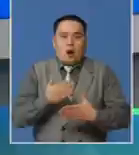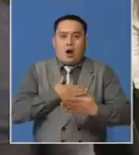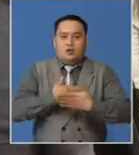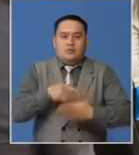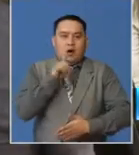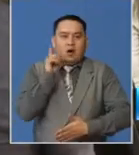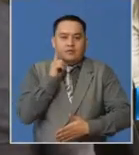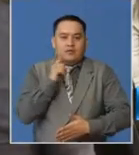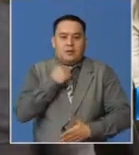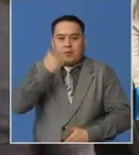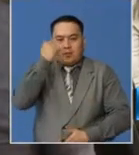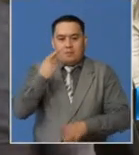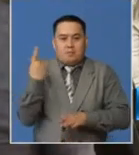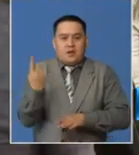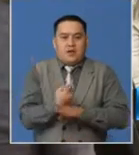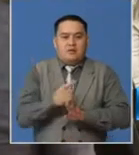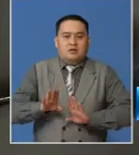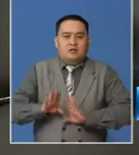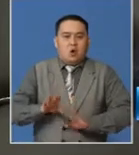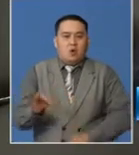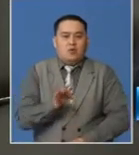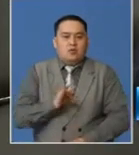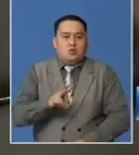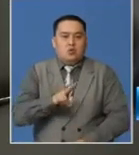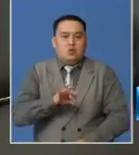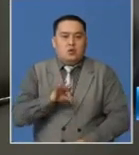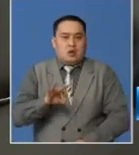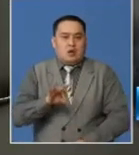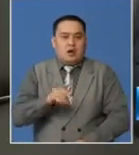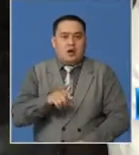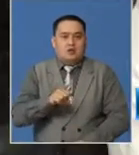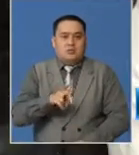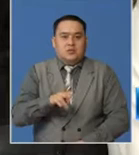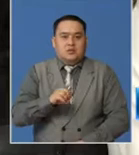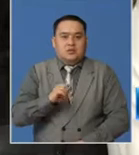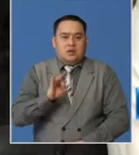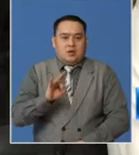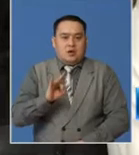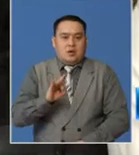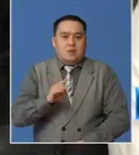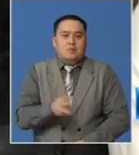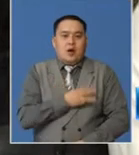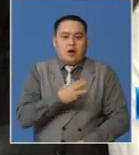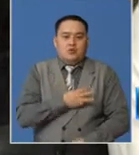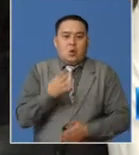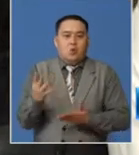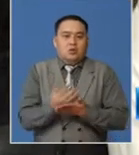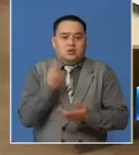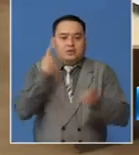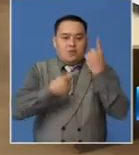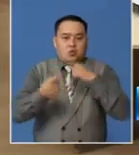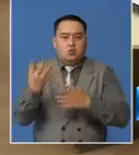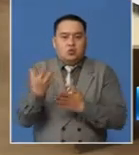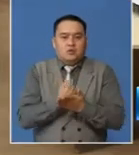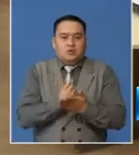активной молодежи выразил первый заместитель председателя областного филиала партии «Нур-Отан» Галиасхар Сарбаев. Он пожелал им удачи и творческих